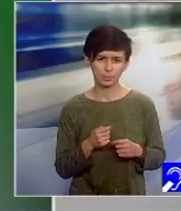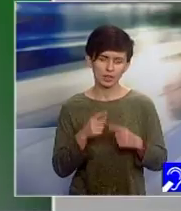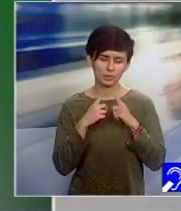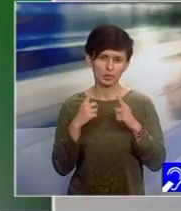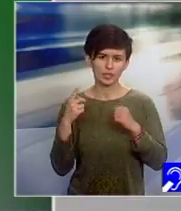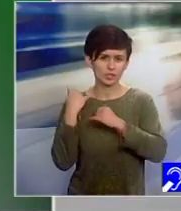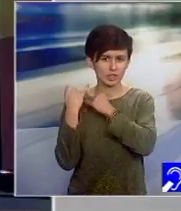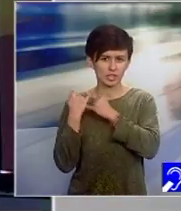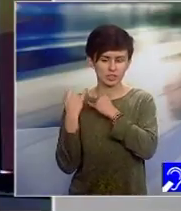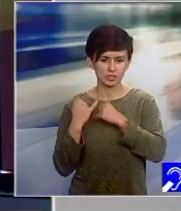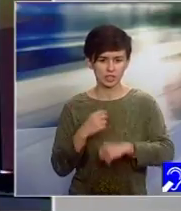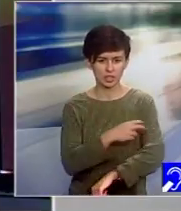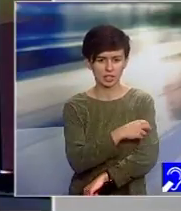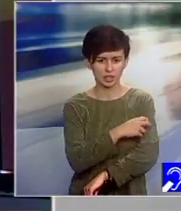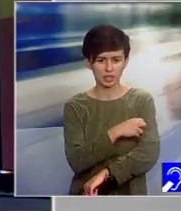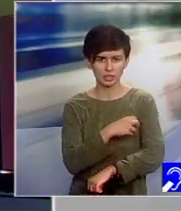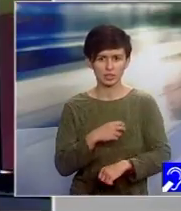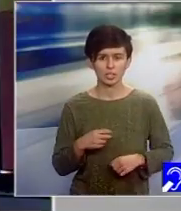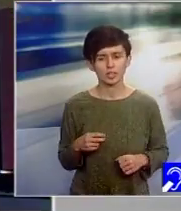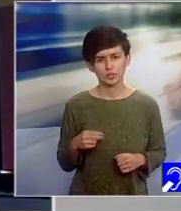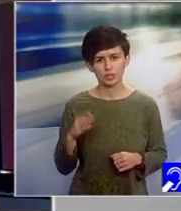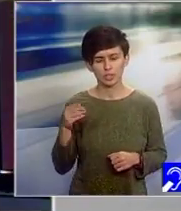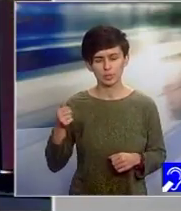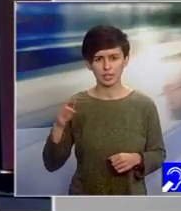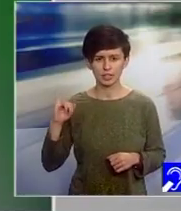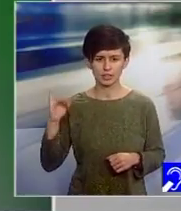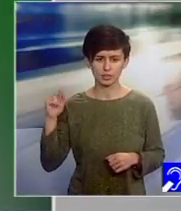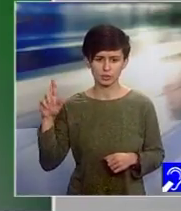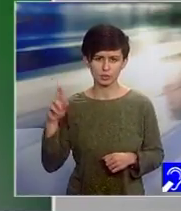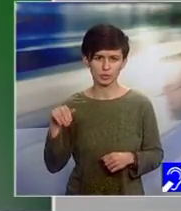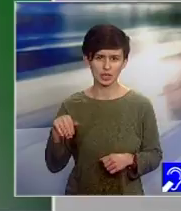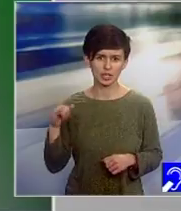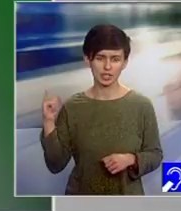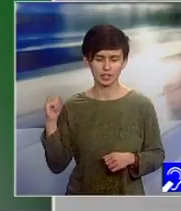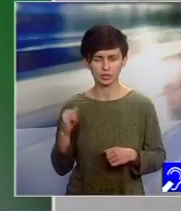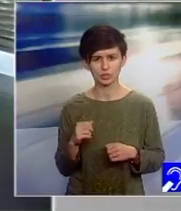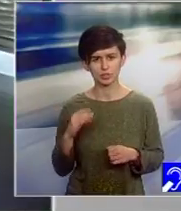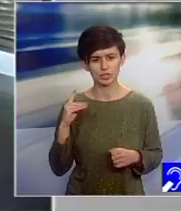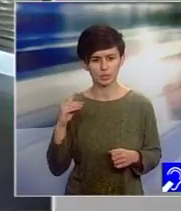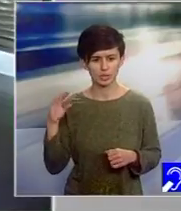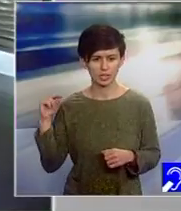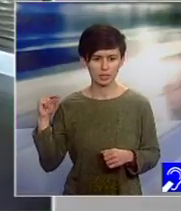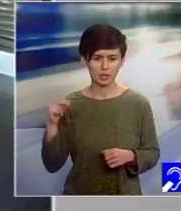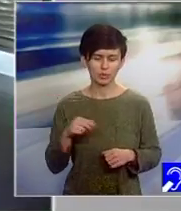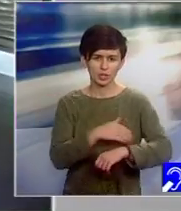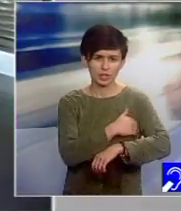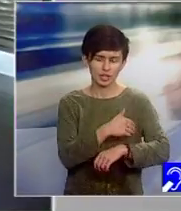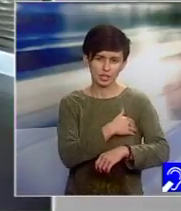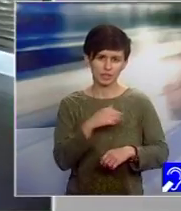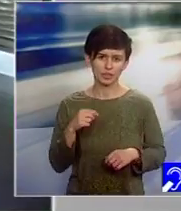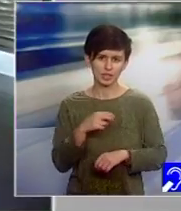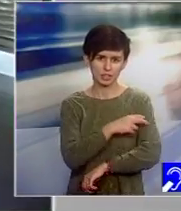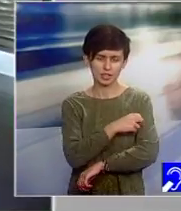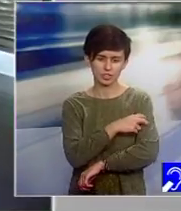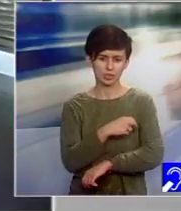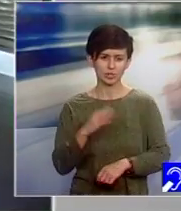profesor de istorie la Colegiul Național George Barițiu din Cluj-Napoca, cu Mihaela Ilișiu și Davian Paul Martinovici, elevi ai Colegiului Național George